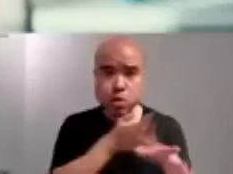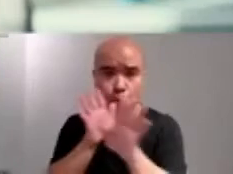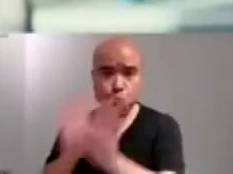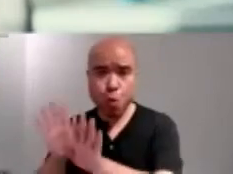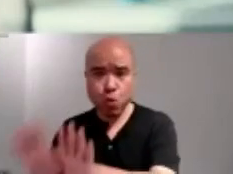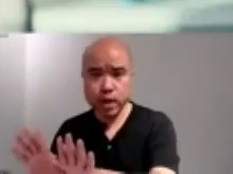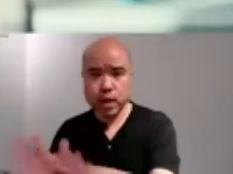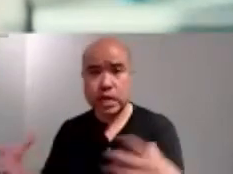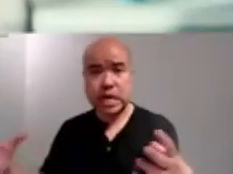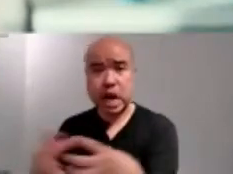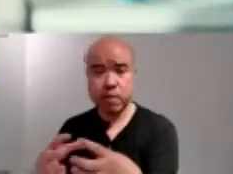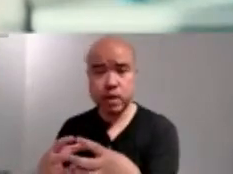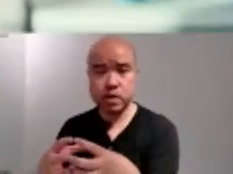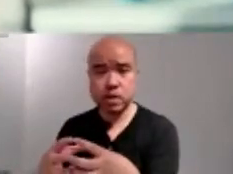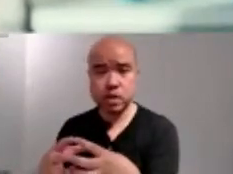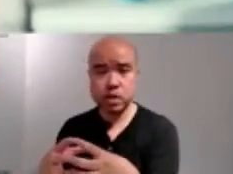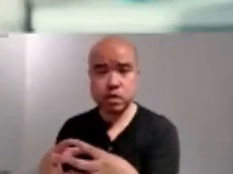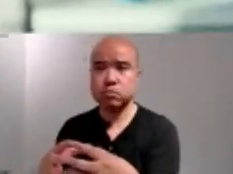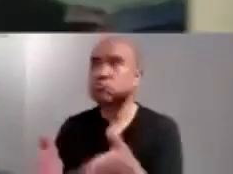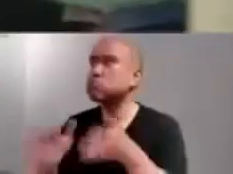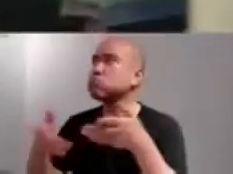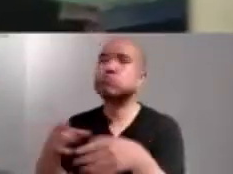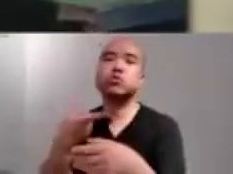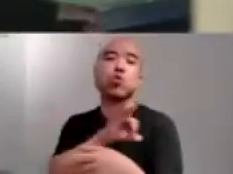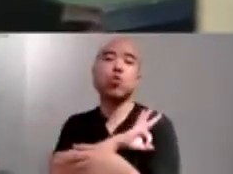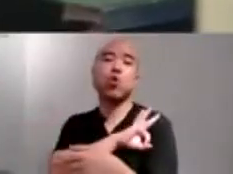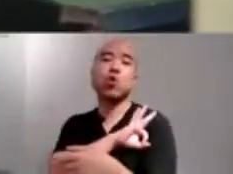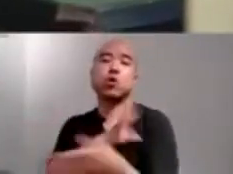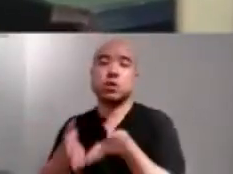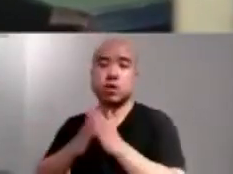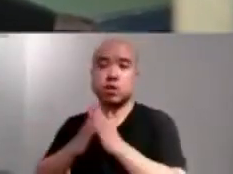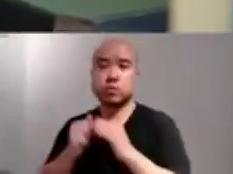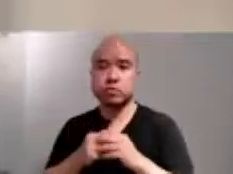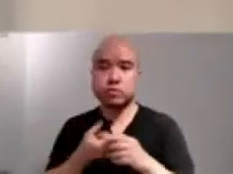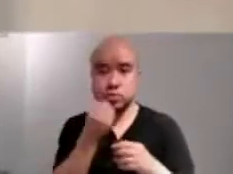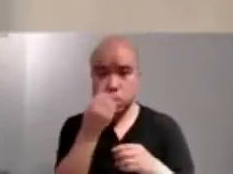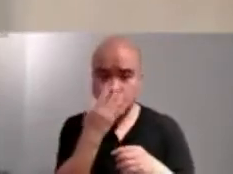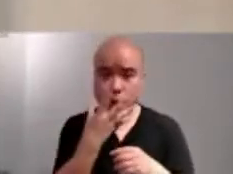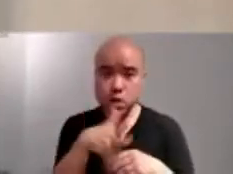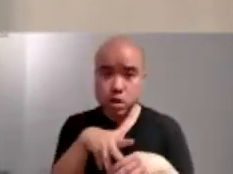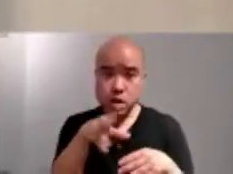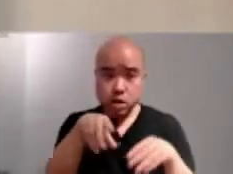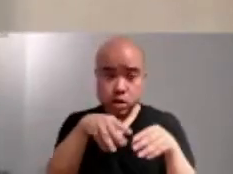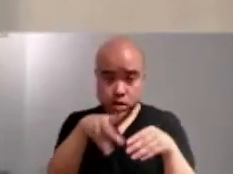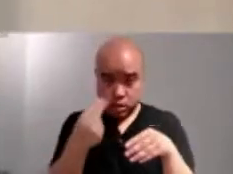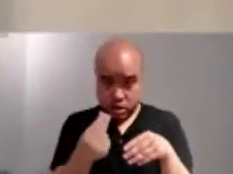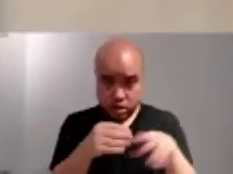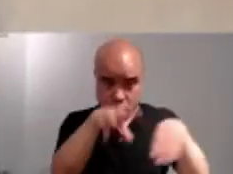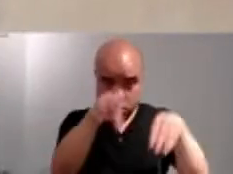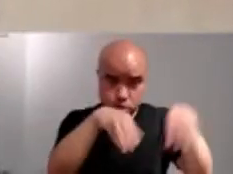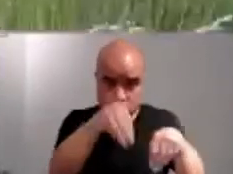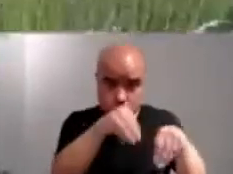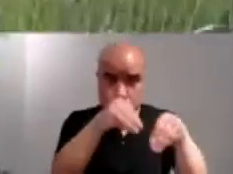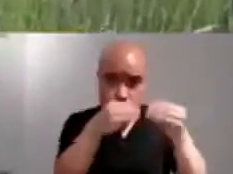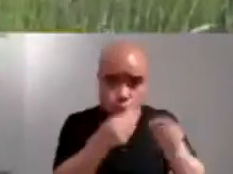善游就此就成立了。 希望在香港做到籌款，就直接將呢啲錢捐到去嗰個